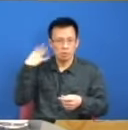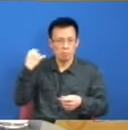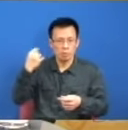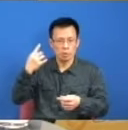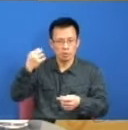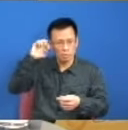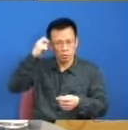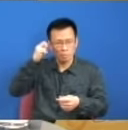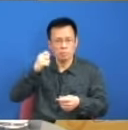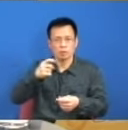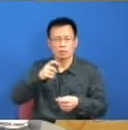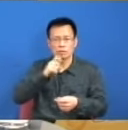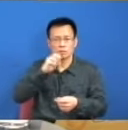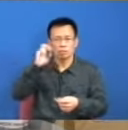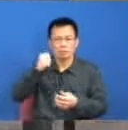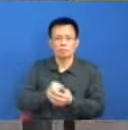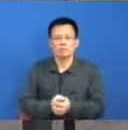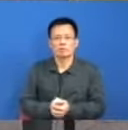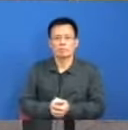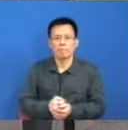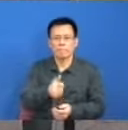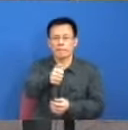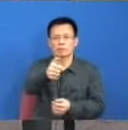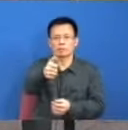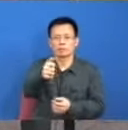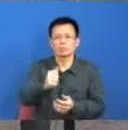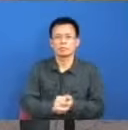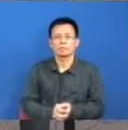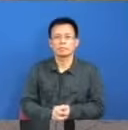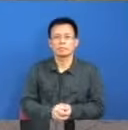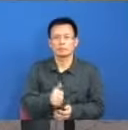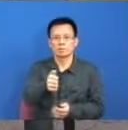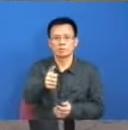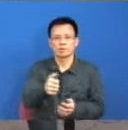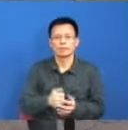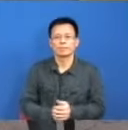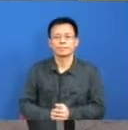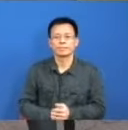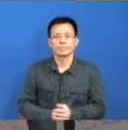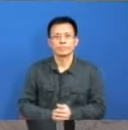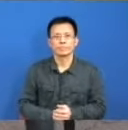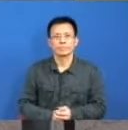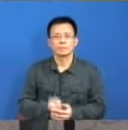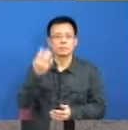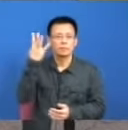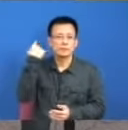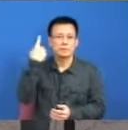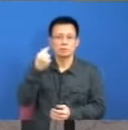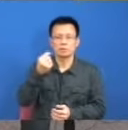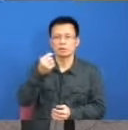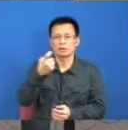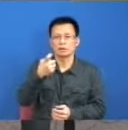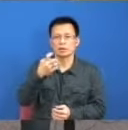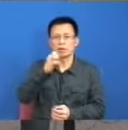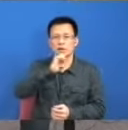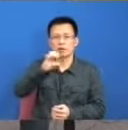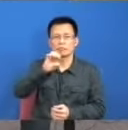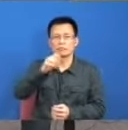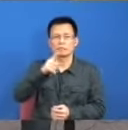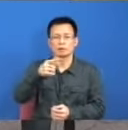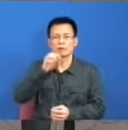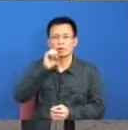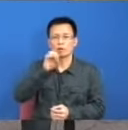係有呢個諗法咯。 好多謝 Eric， 好啊好啊， 多謝你。剛才 Eric 就講過，就話唔係每一個人咧都